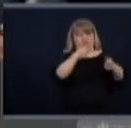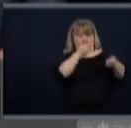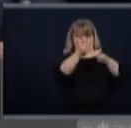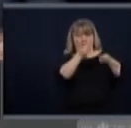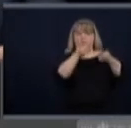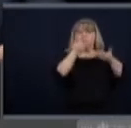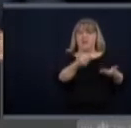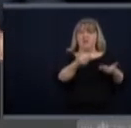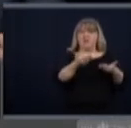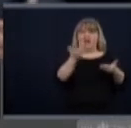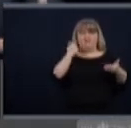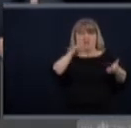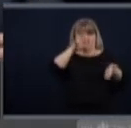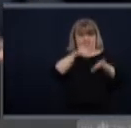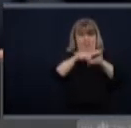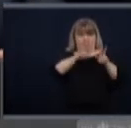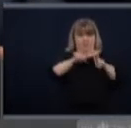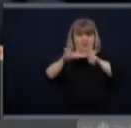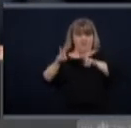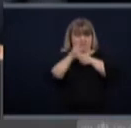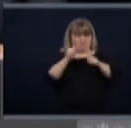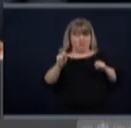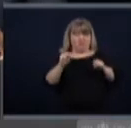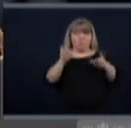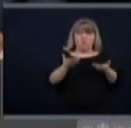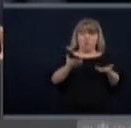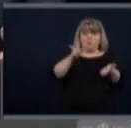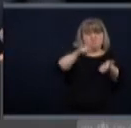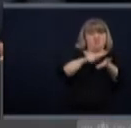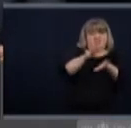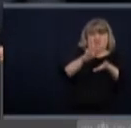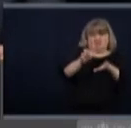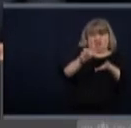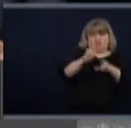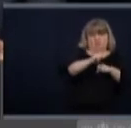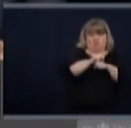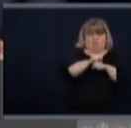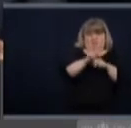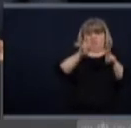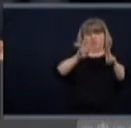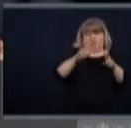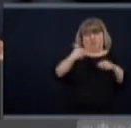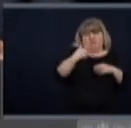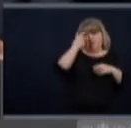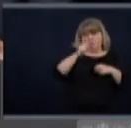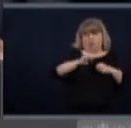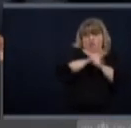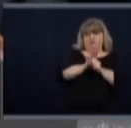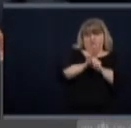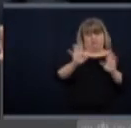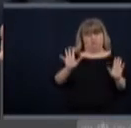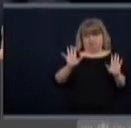on a 1500, même pas dans le fond, qui sont utilisés pour la